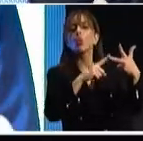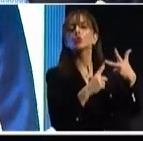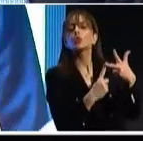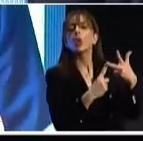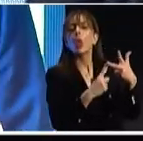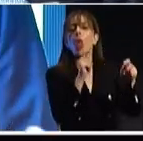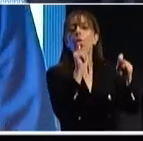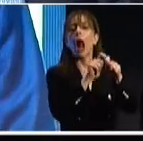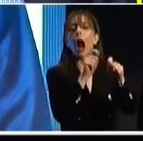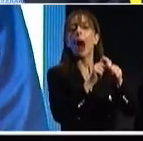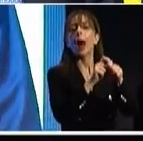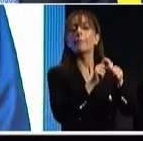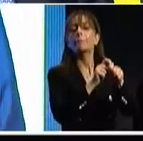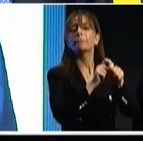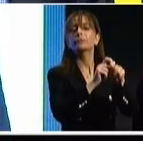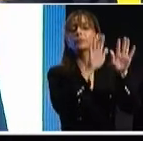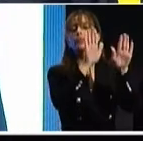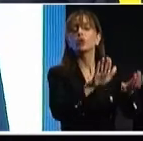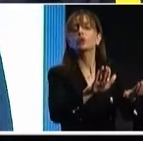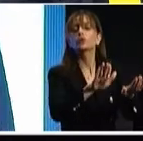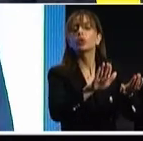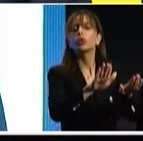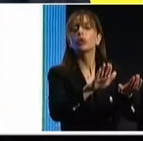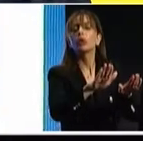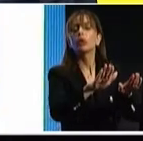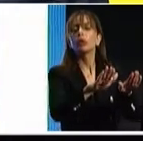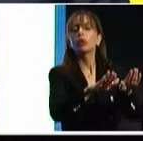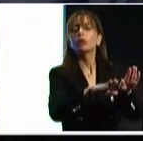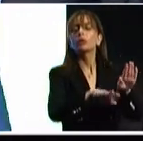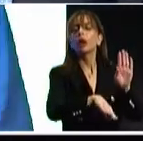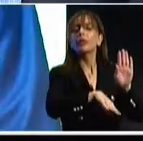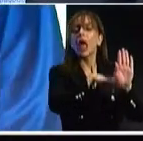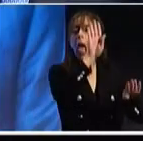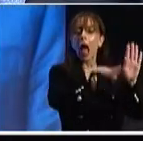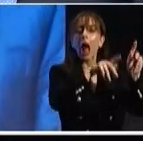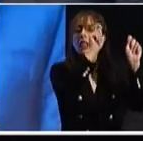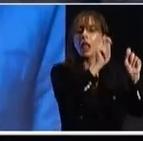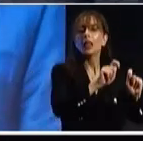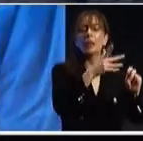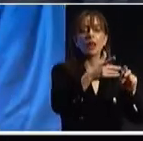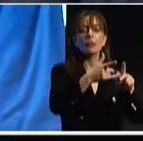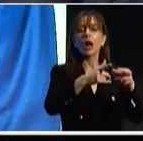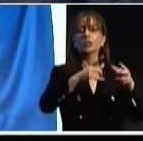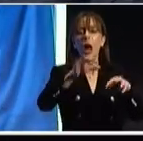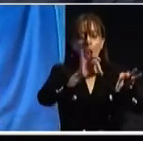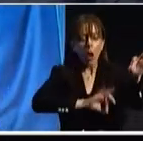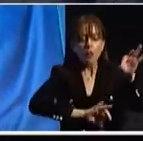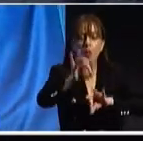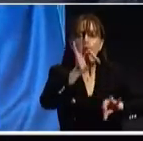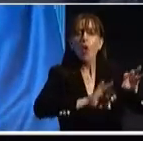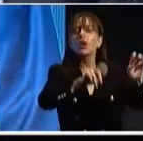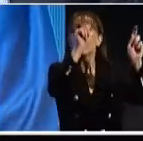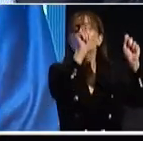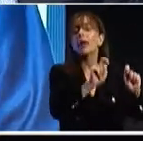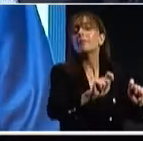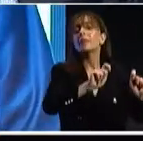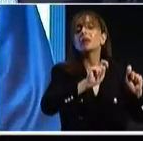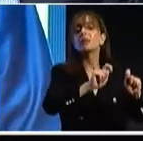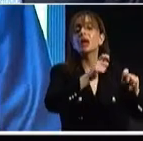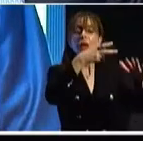durdurdular. İhalesi yapılmış, projesi çizilmiş, efendim kaynağı bulunmuş,